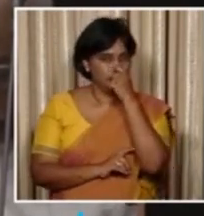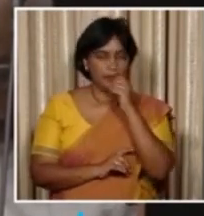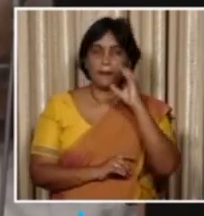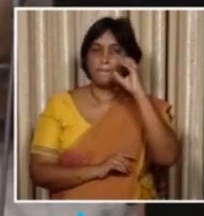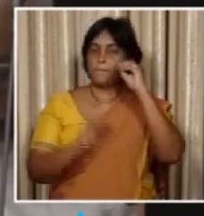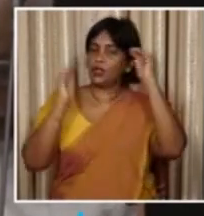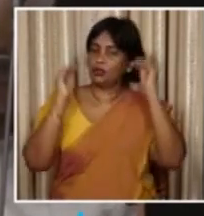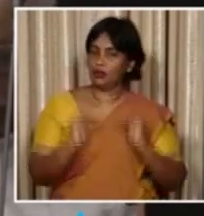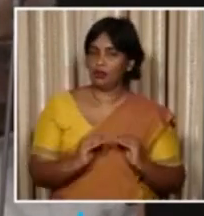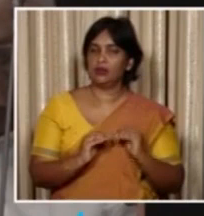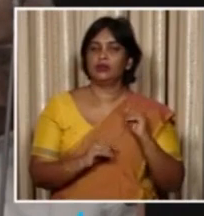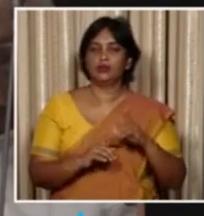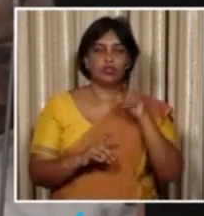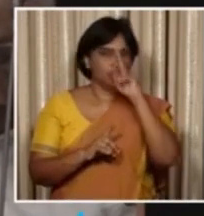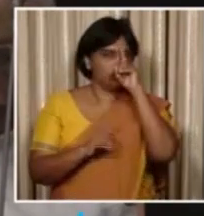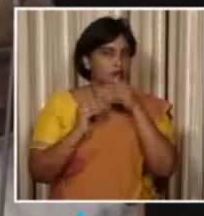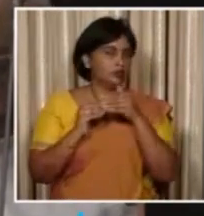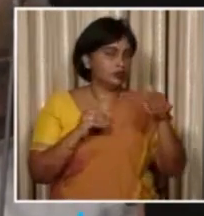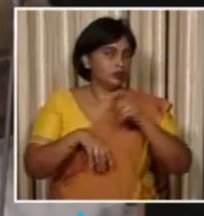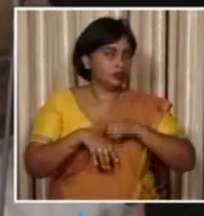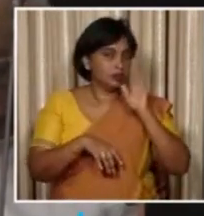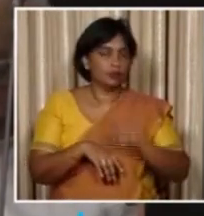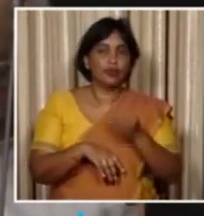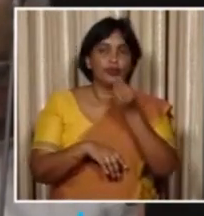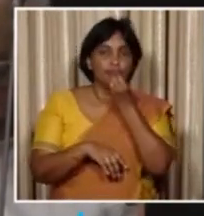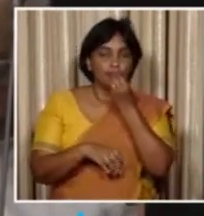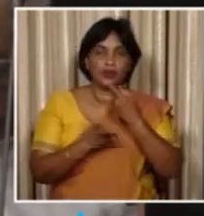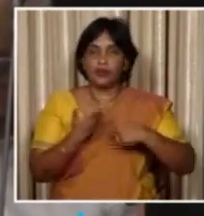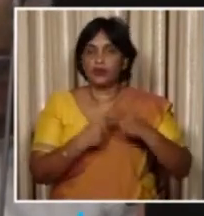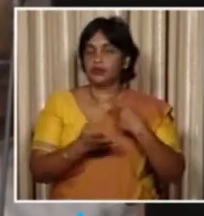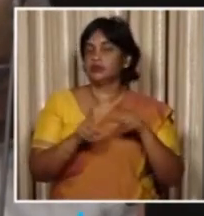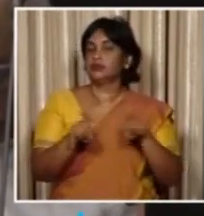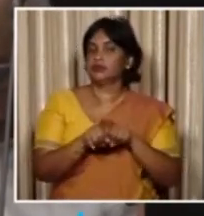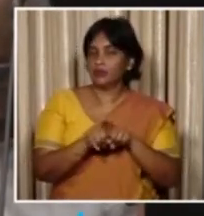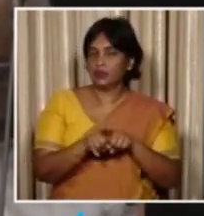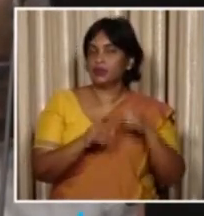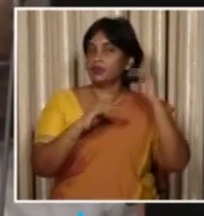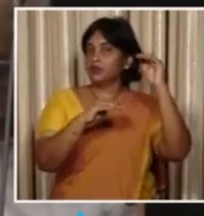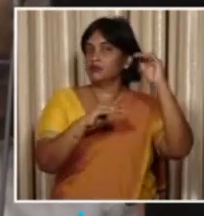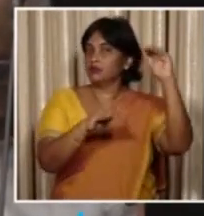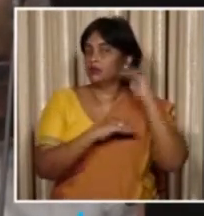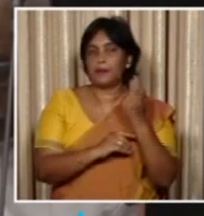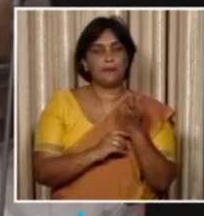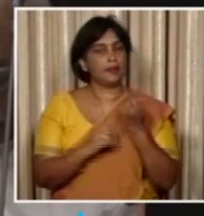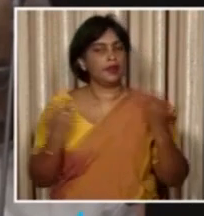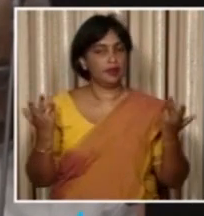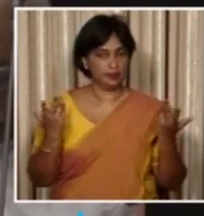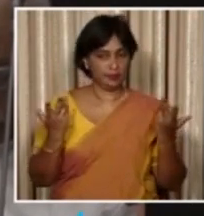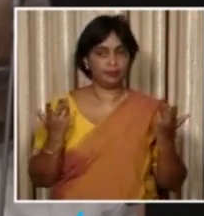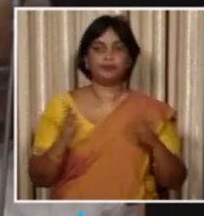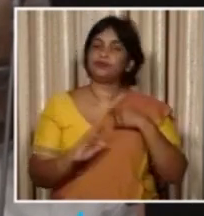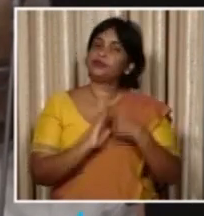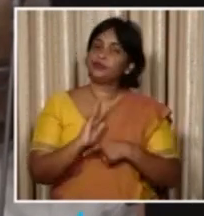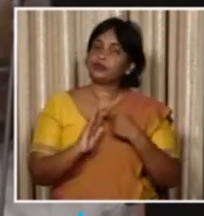ಬಿಂದುವಟ ವೆಟಿಲ್ಲ ಸತಿಯಾಕ್ ತಾನಂ ಕಾಲಯಾಕ್ವತ್ ಆಹಾರ ಸಹ ಅತ್ಯವಶ್ಯ ದ್ರವ್ಯ ಆನಯನೀಕರಣ ಸಲ್ಲಿ ತಿಬುನೇ ನೆಹೆ